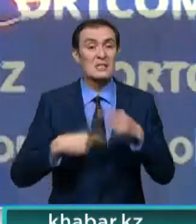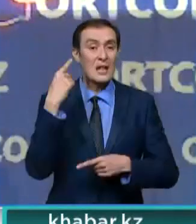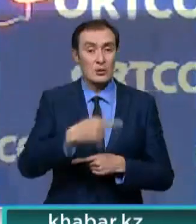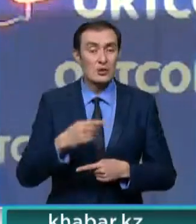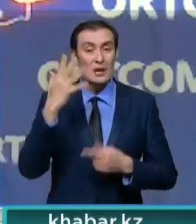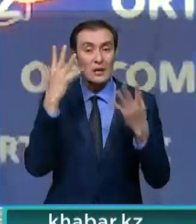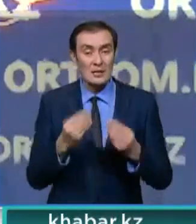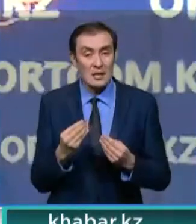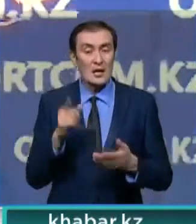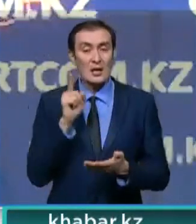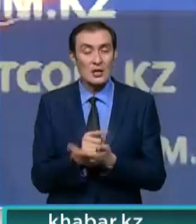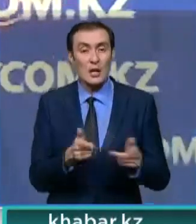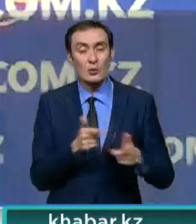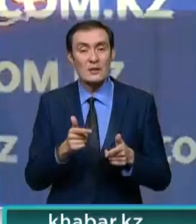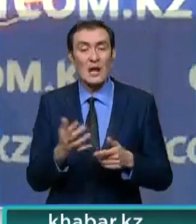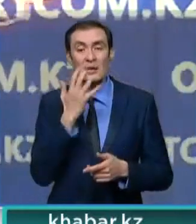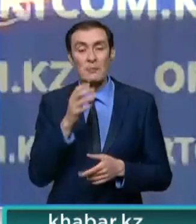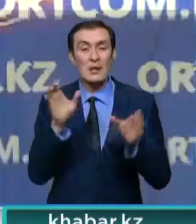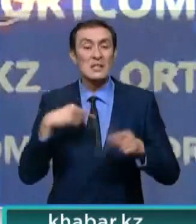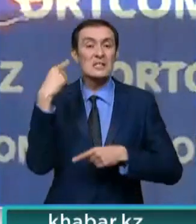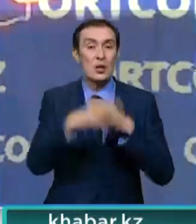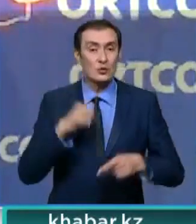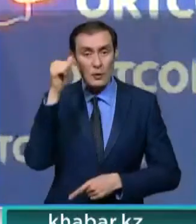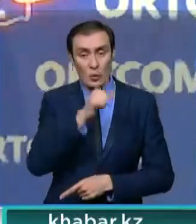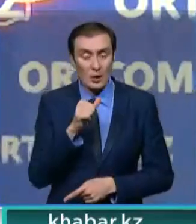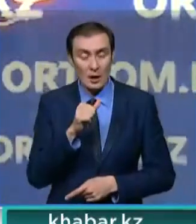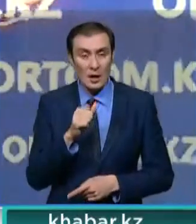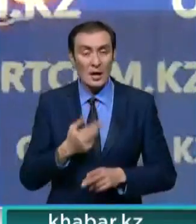должны заниматься подготовкой к отопительному сезону следующего года.